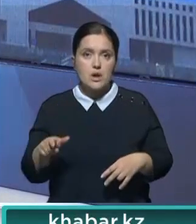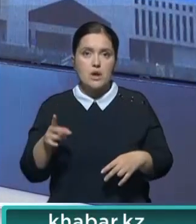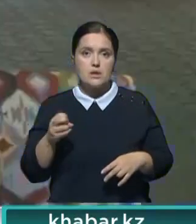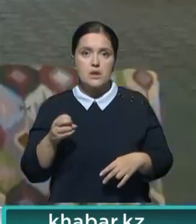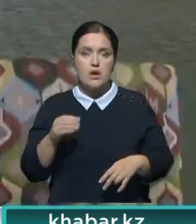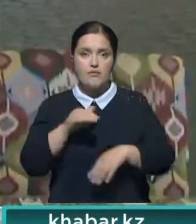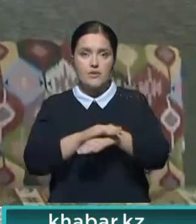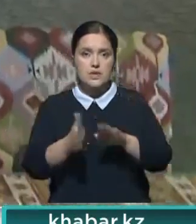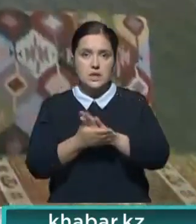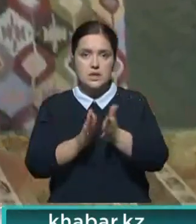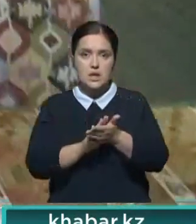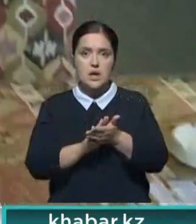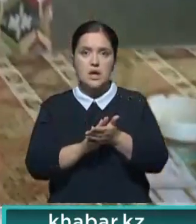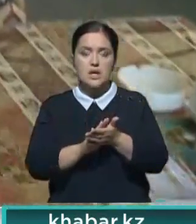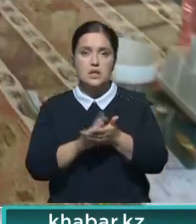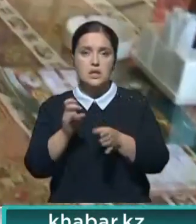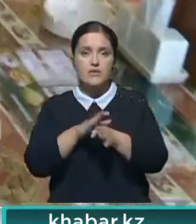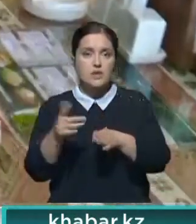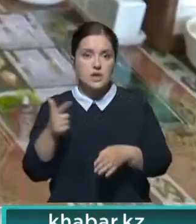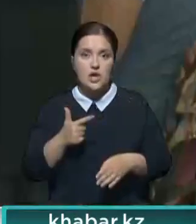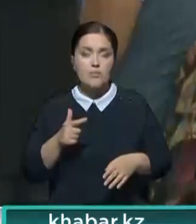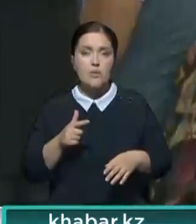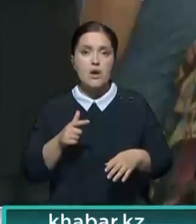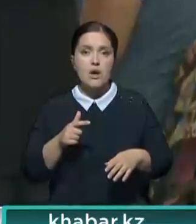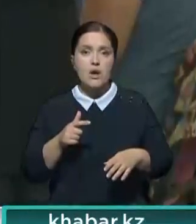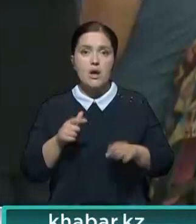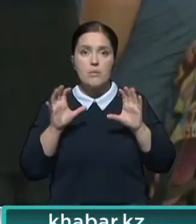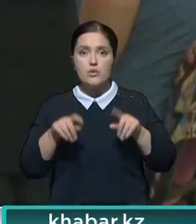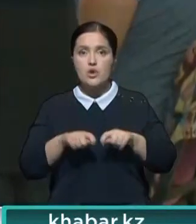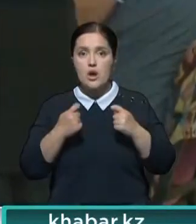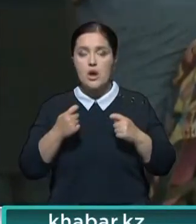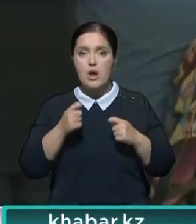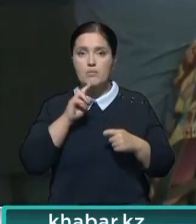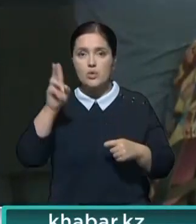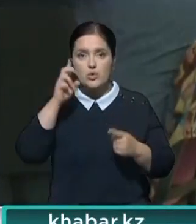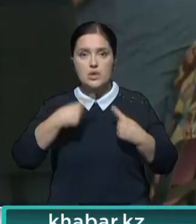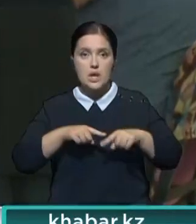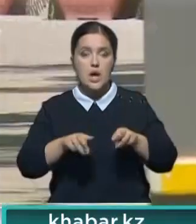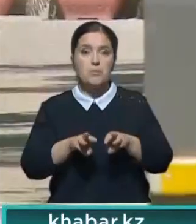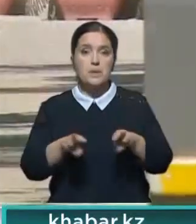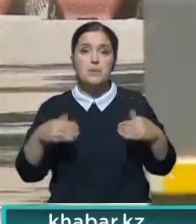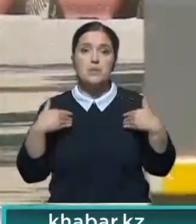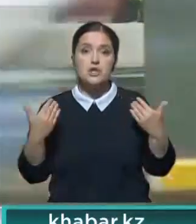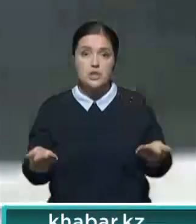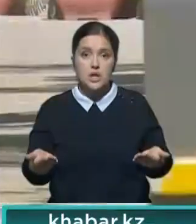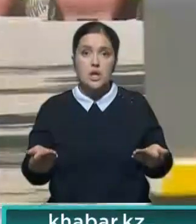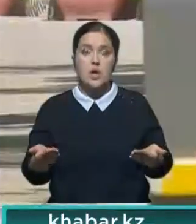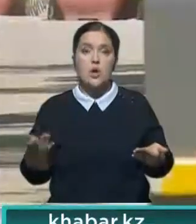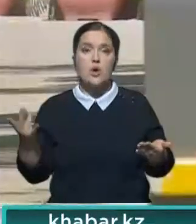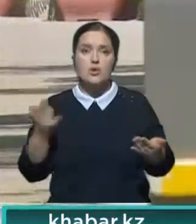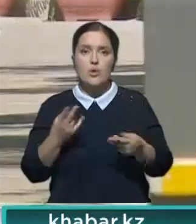не отражает фактическое состояние дел так как не все граждане Чьи права и законы интересы нарушены обращаются в госорганы министр предложил